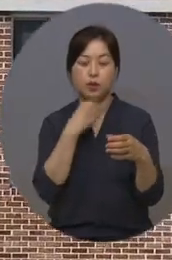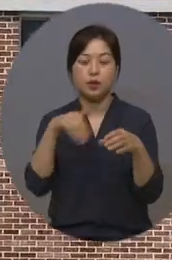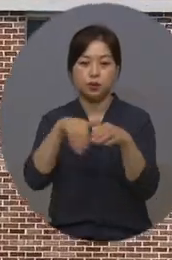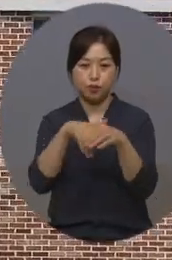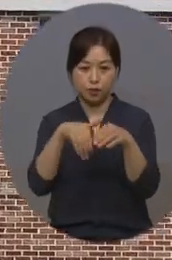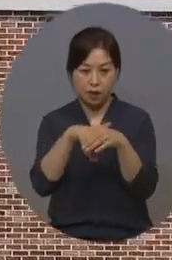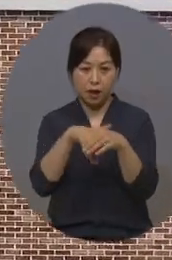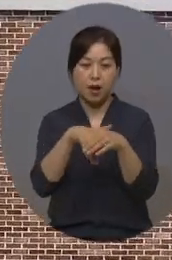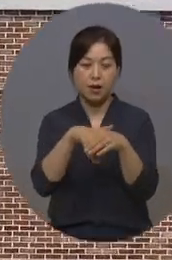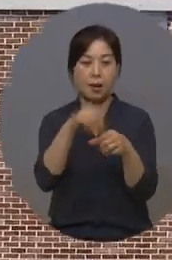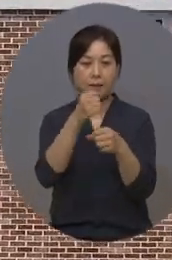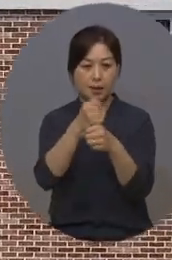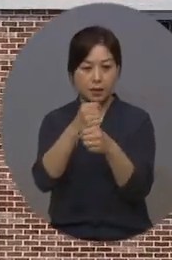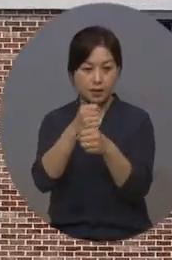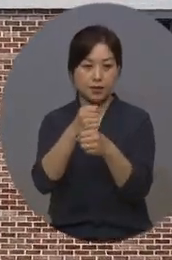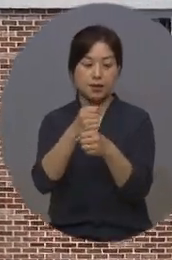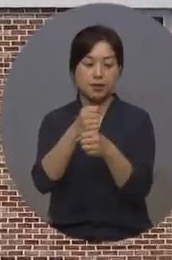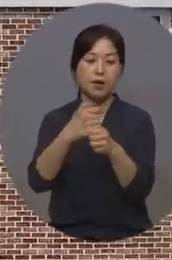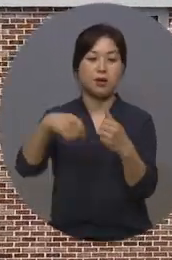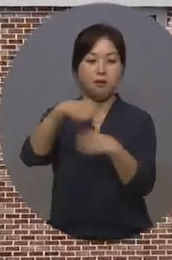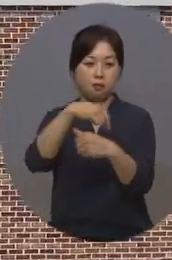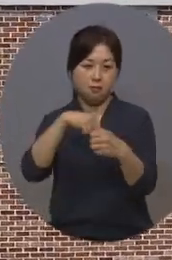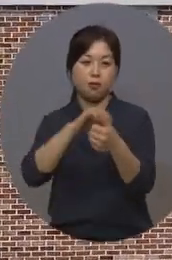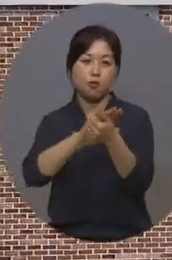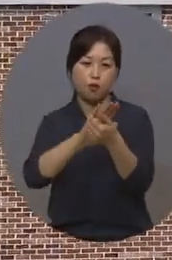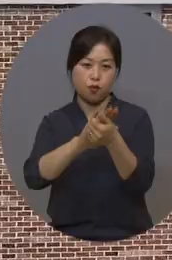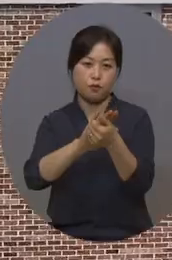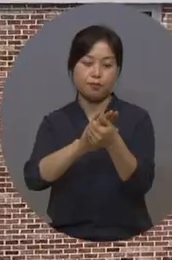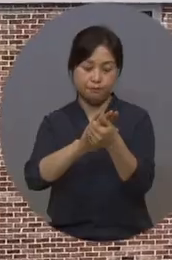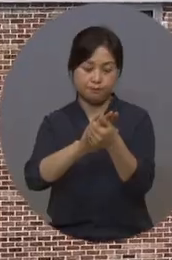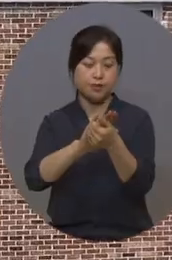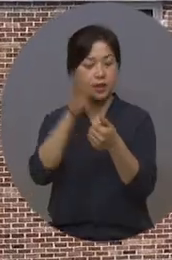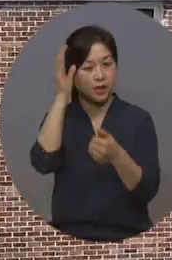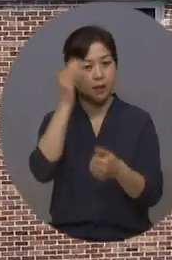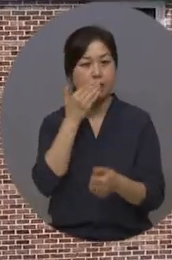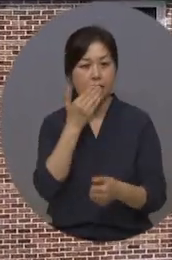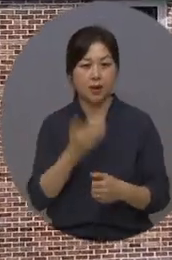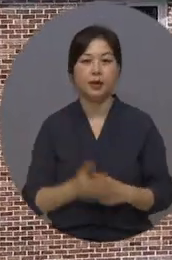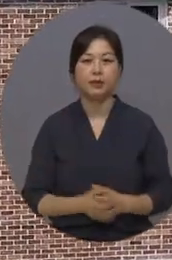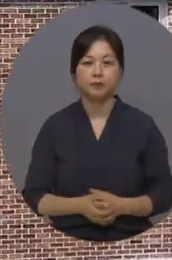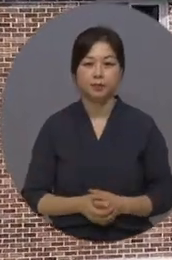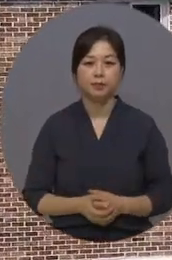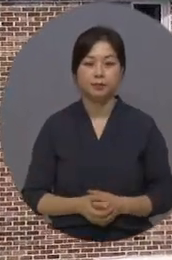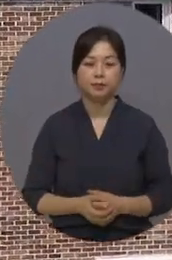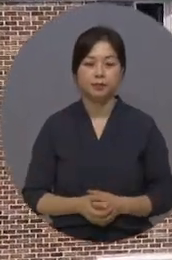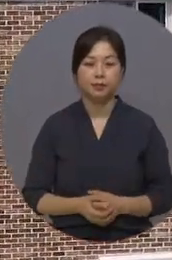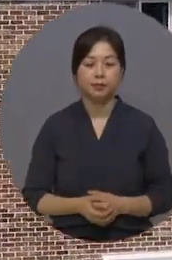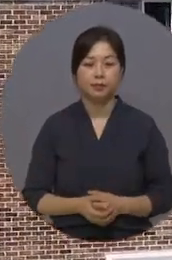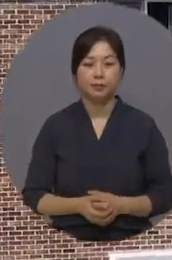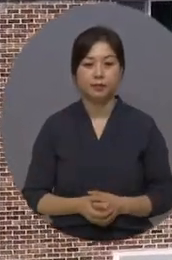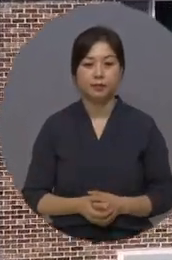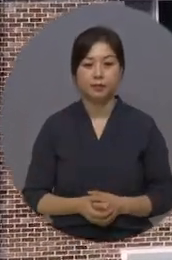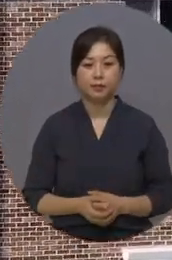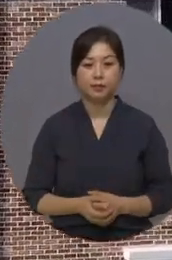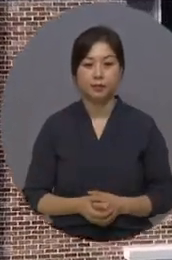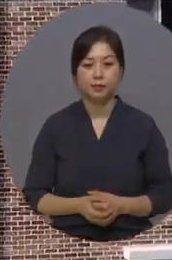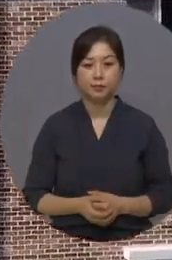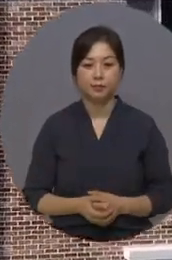문화를 조성하는 데 큰 도움이 될 것으로 기대되고 있습니다. 복지TV 뉴스